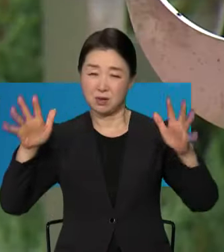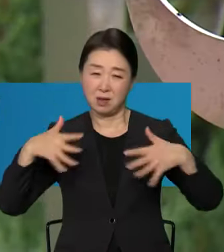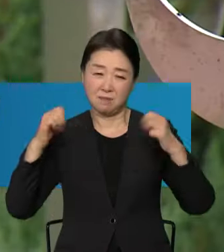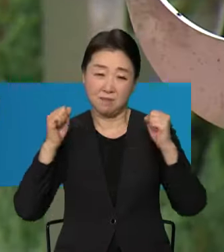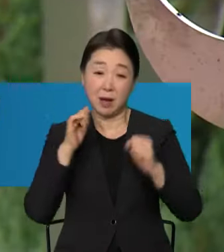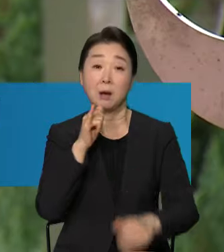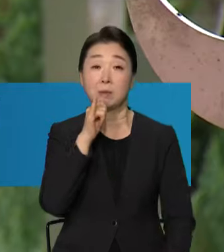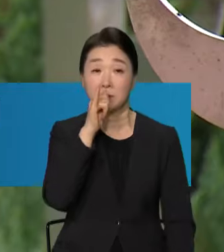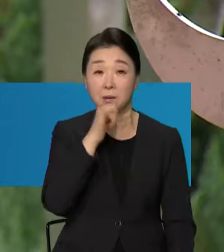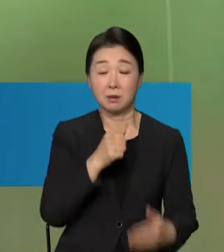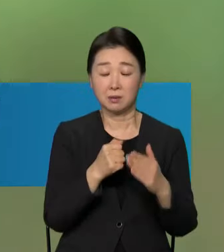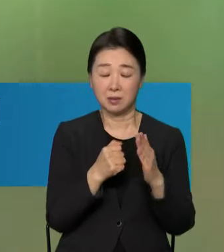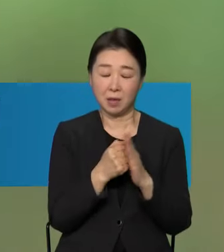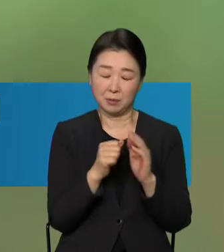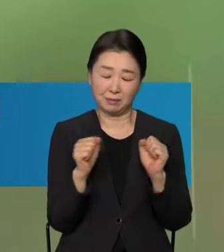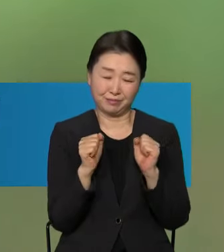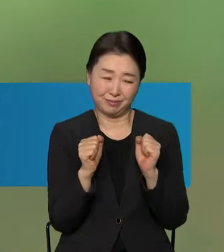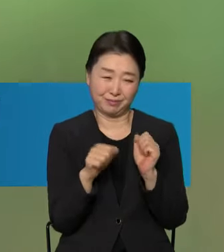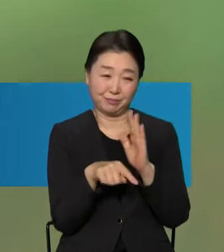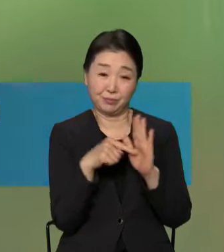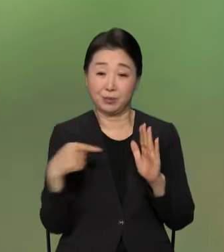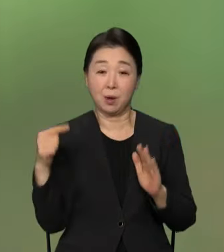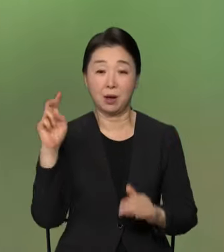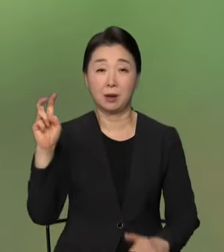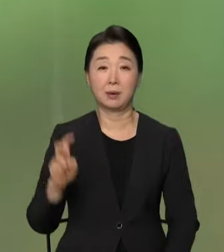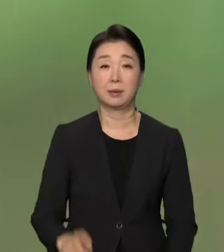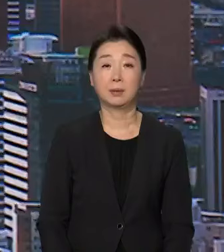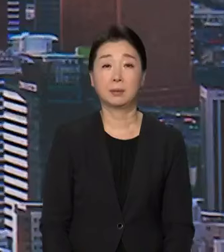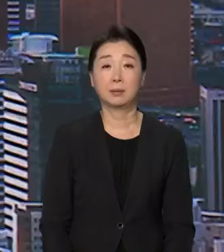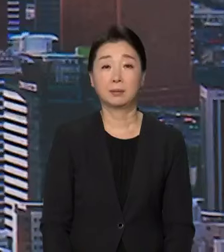내려오며 또다시 영하권 추위가 예상됩니다.